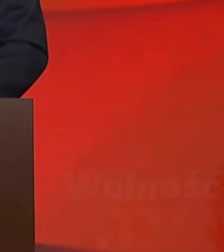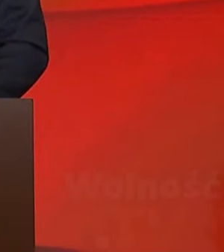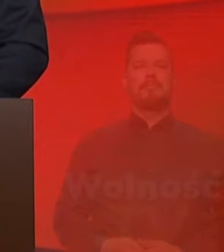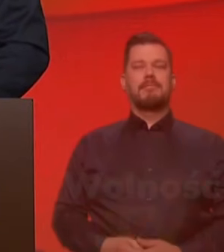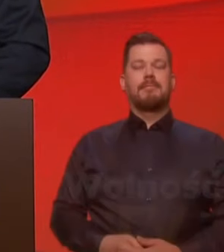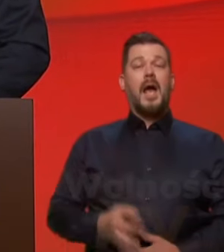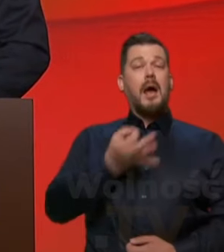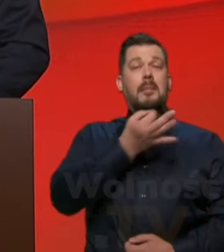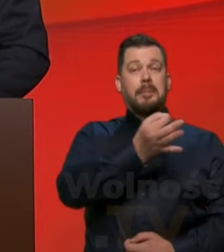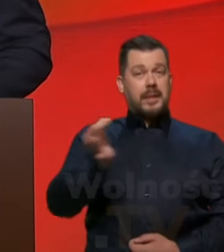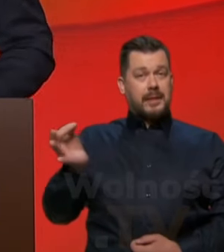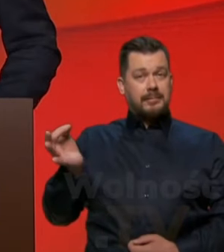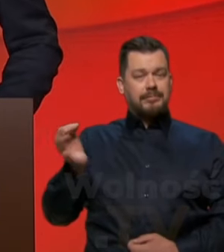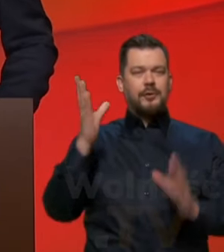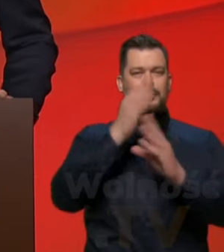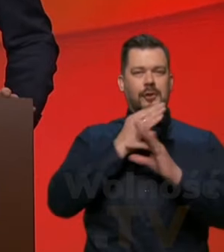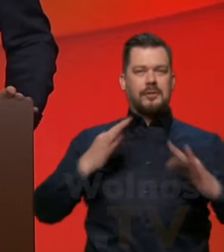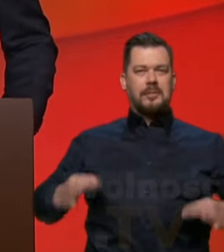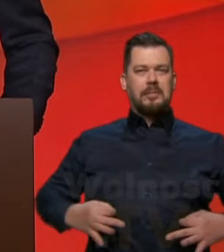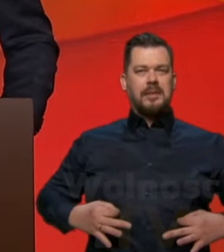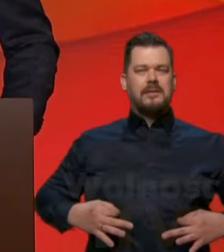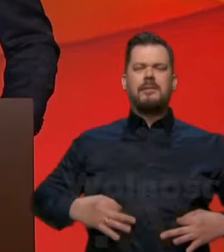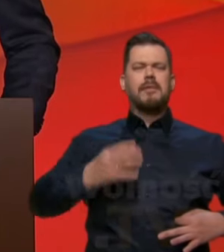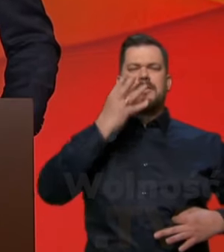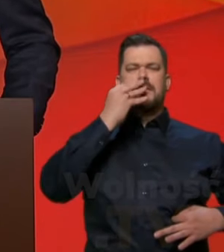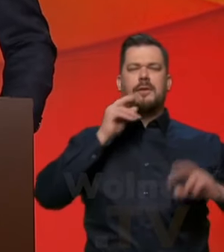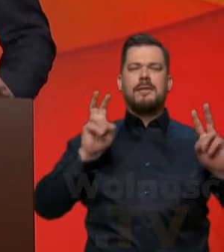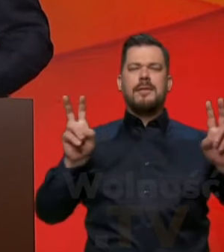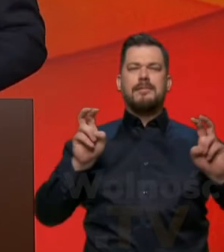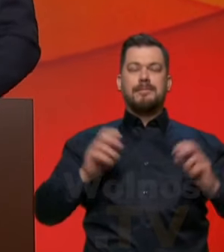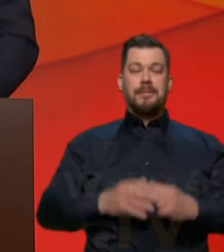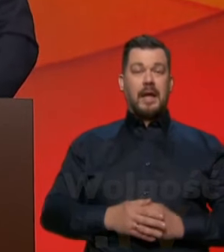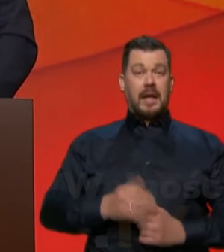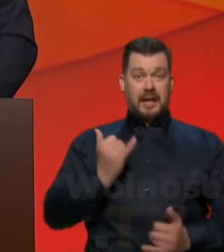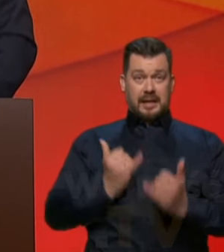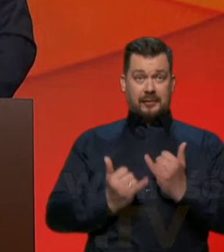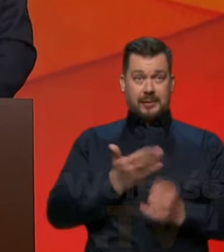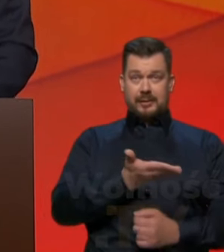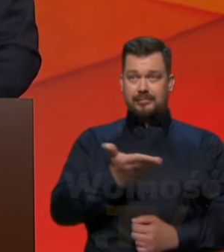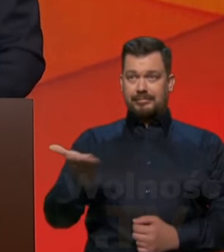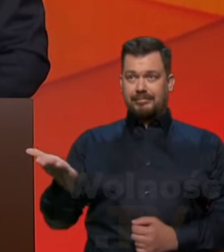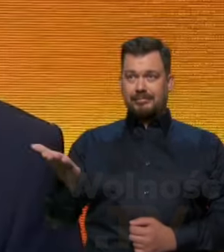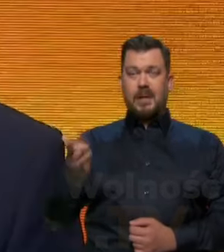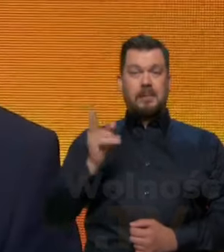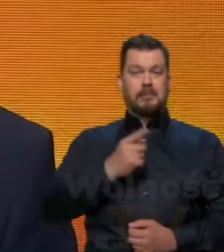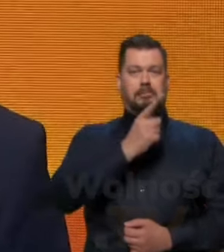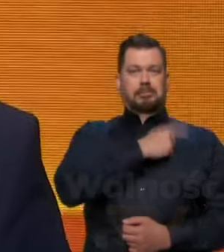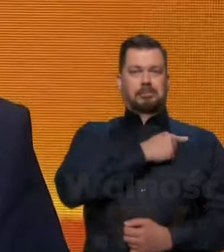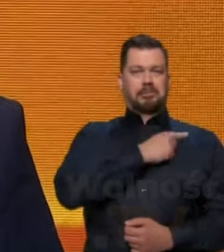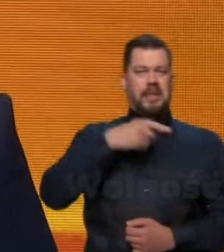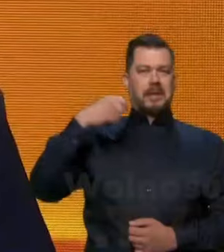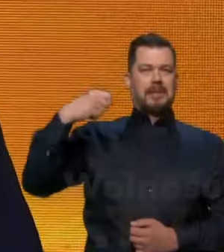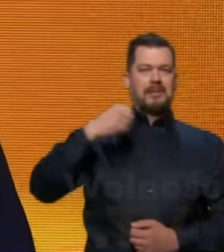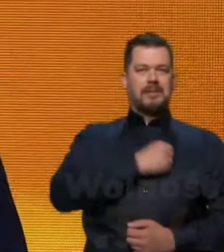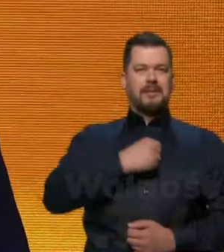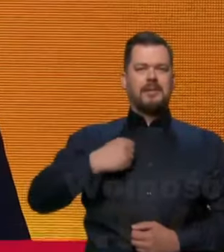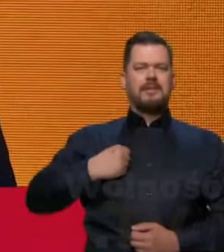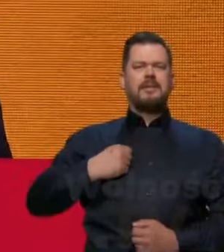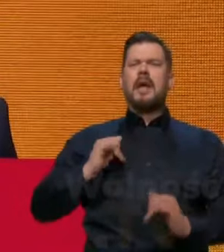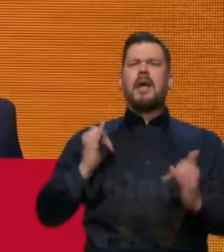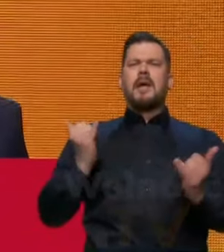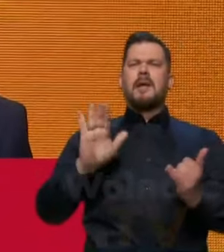A pytanie, szanowni państwo, w tej rundzie brzmi. Jeśli zostanie pani, pan prezydentem stolicy, jaką ma pani,